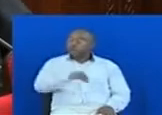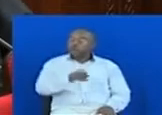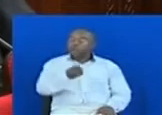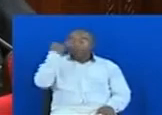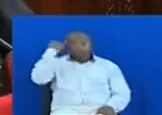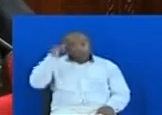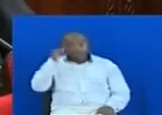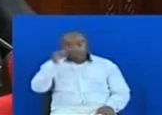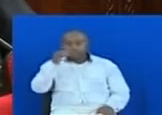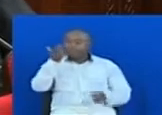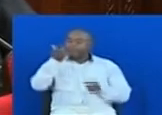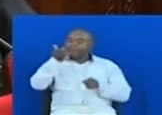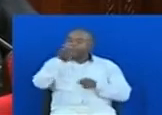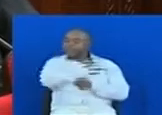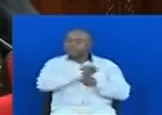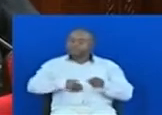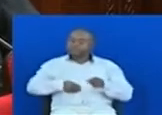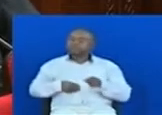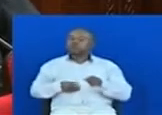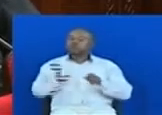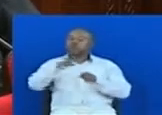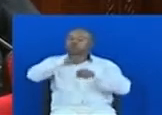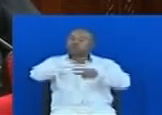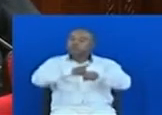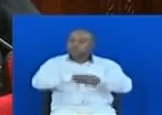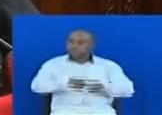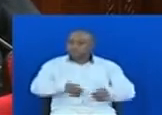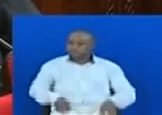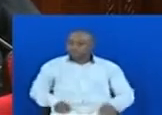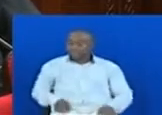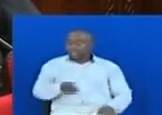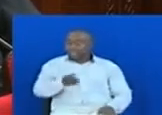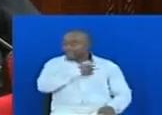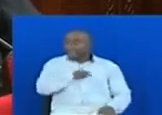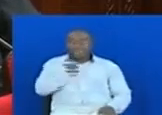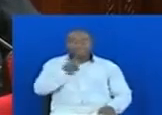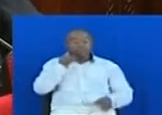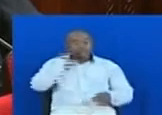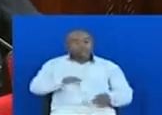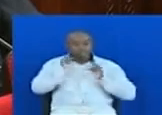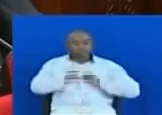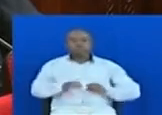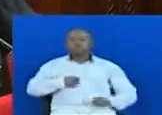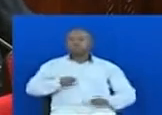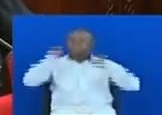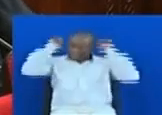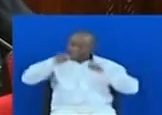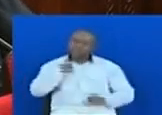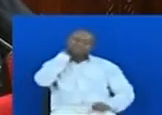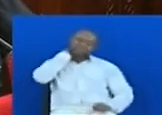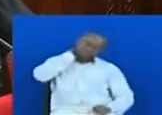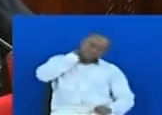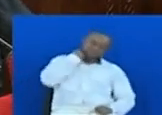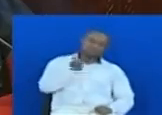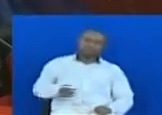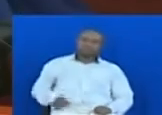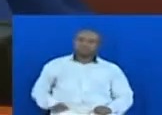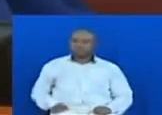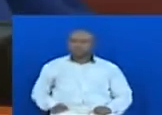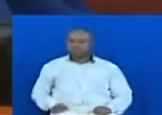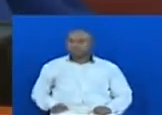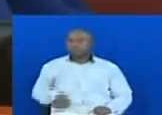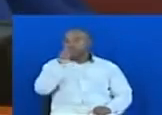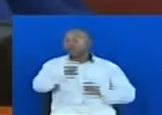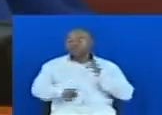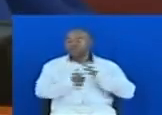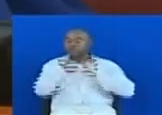muda. Rais atuletee kusema kwamba mimi hapana sitaki. Tunamlazimisha. Tuna viongozi wanataka kumlazimisha